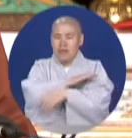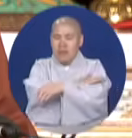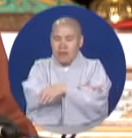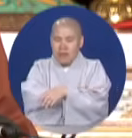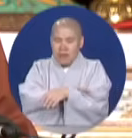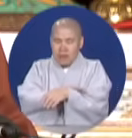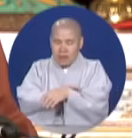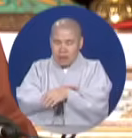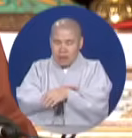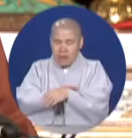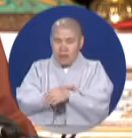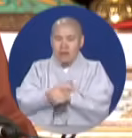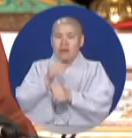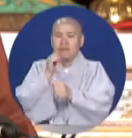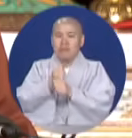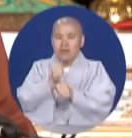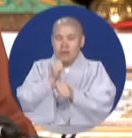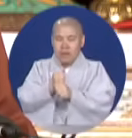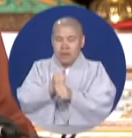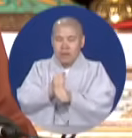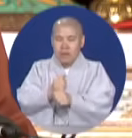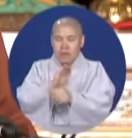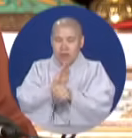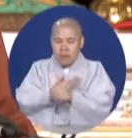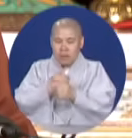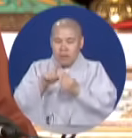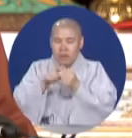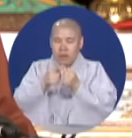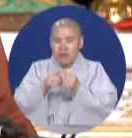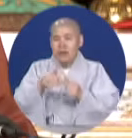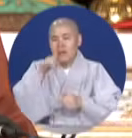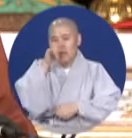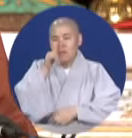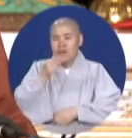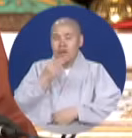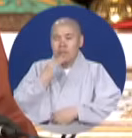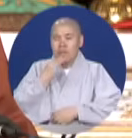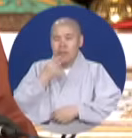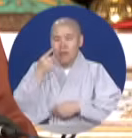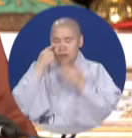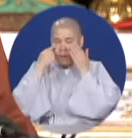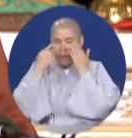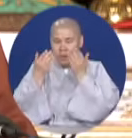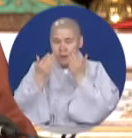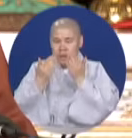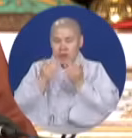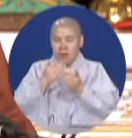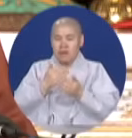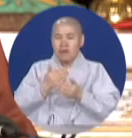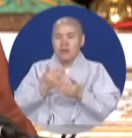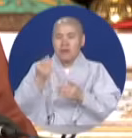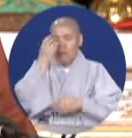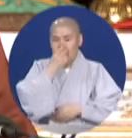제대로 치경을 해서 어디 잘못된 글자가 없나, 빠진 부분이 없나,